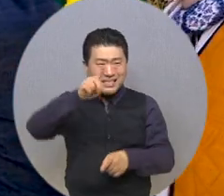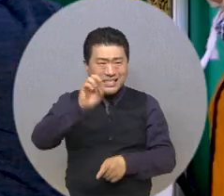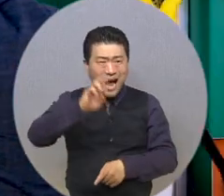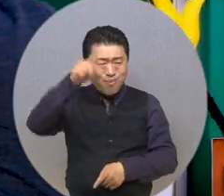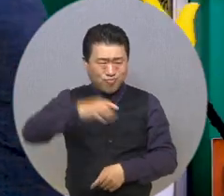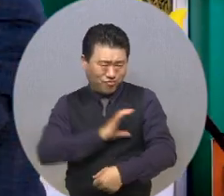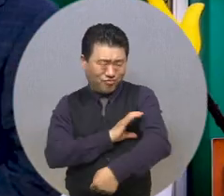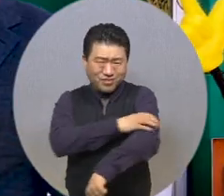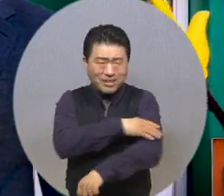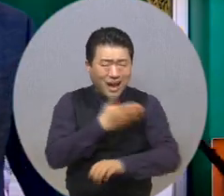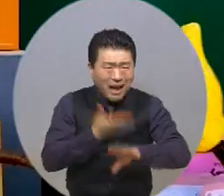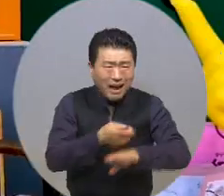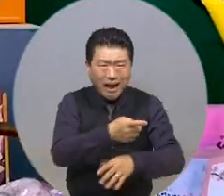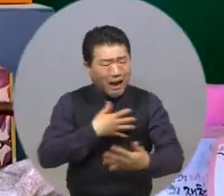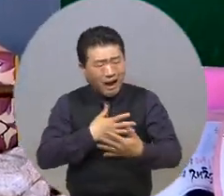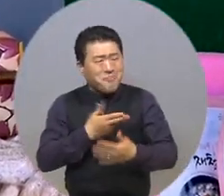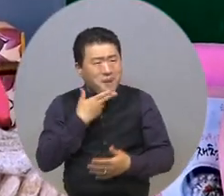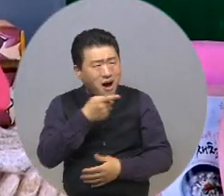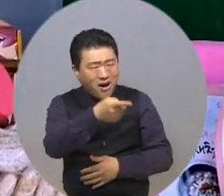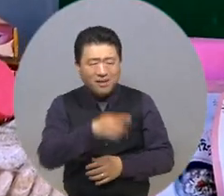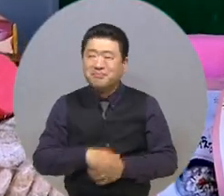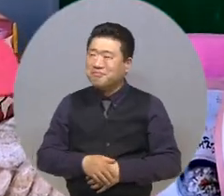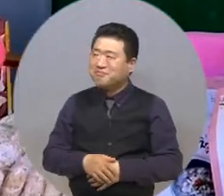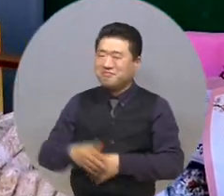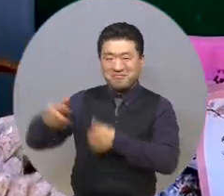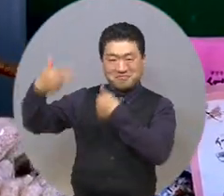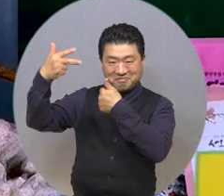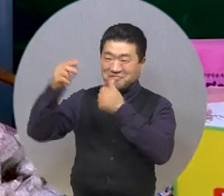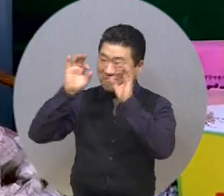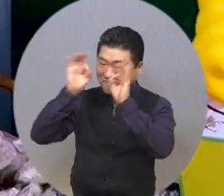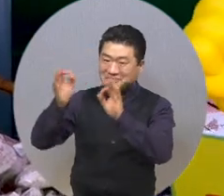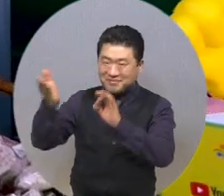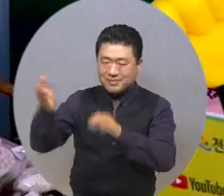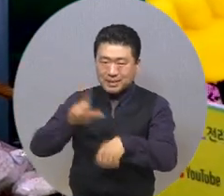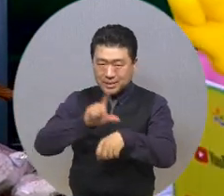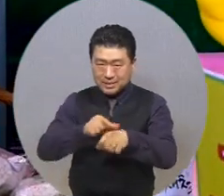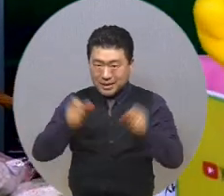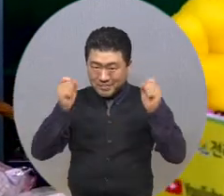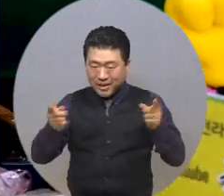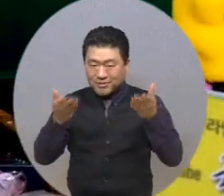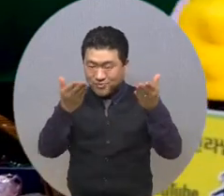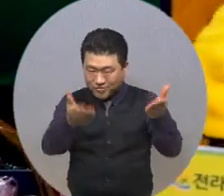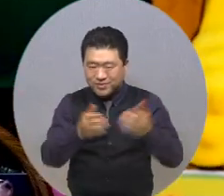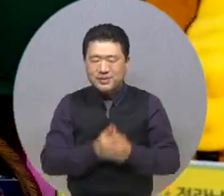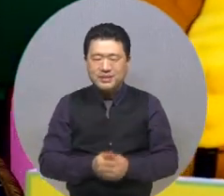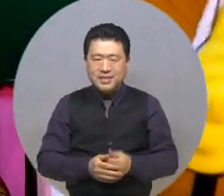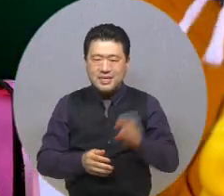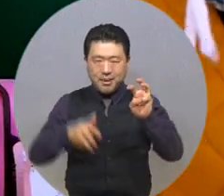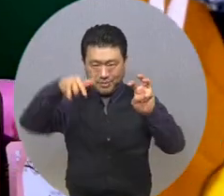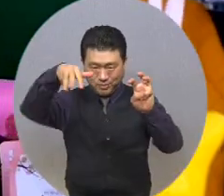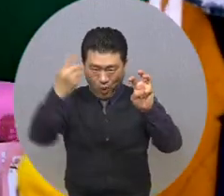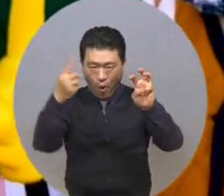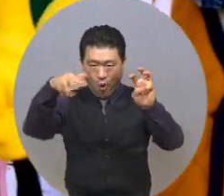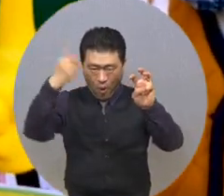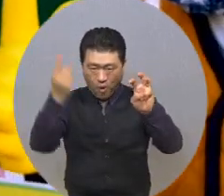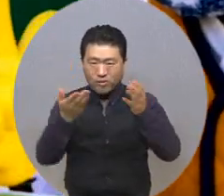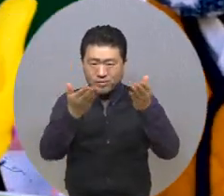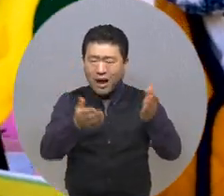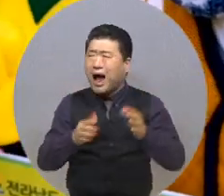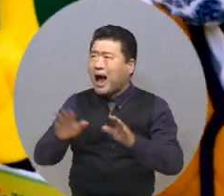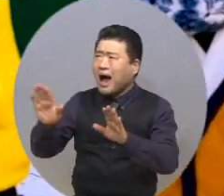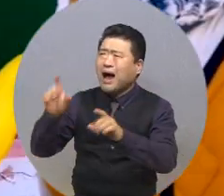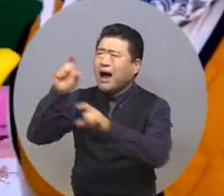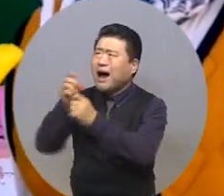전혀 떨지 않습니다. 들고 카메라 보시고 지금부터 주어진 시간은 단 30초. 이게 길다면 길어요.